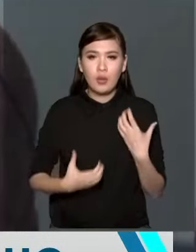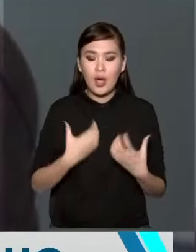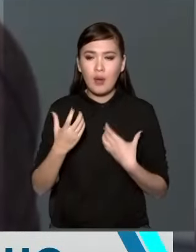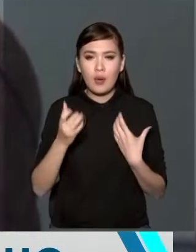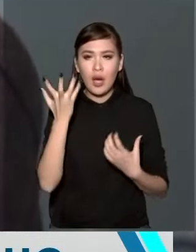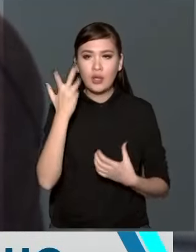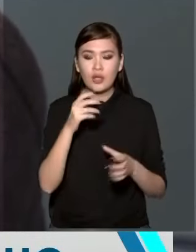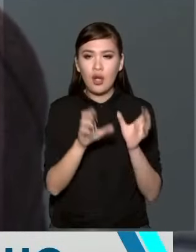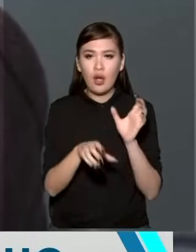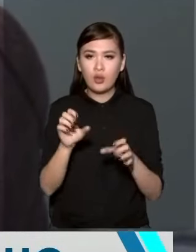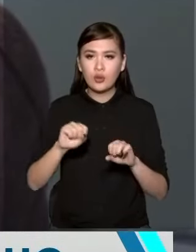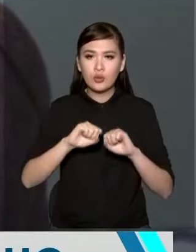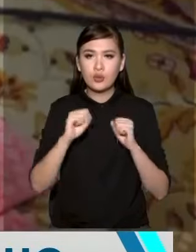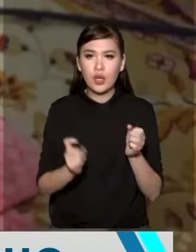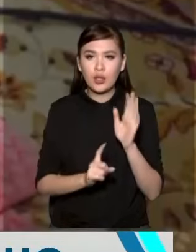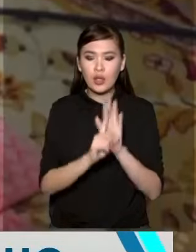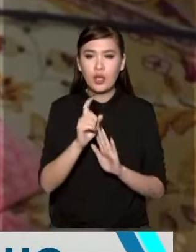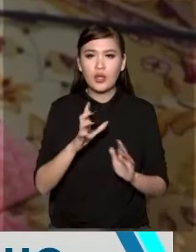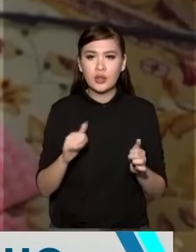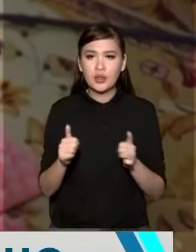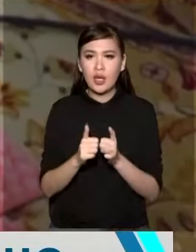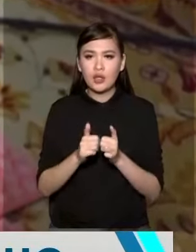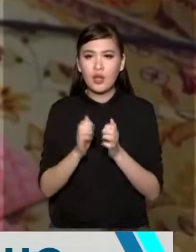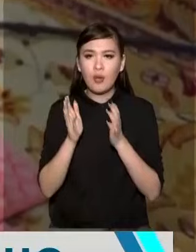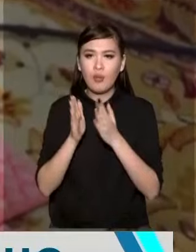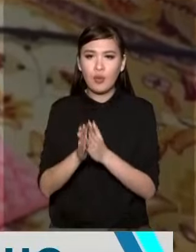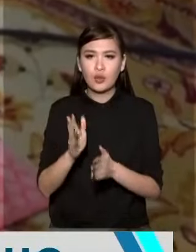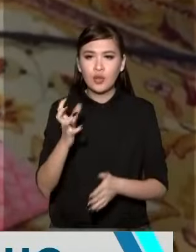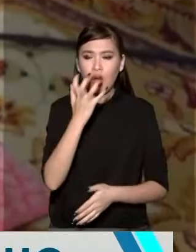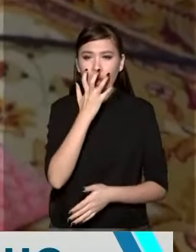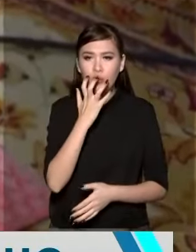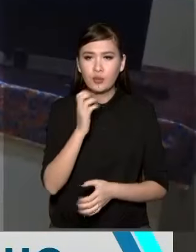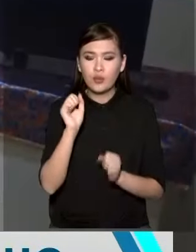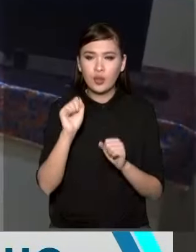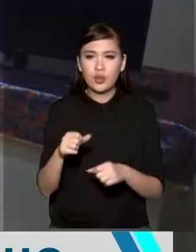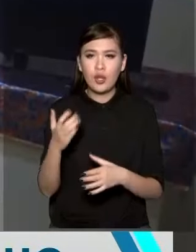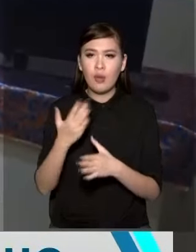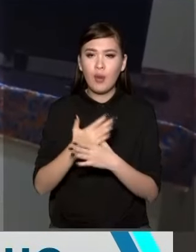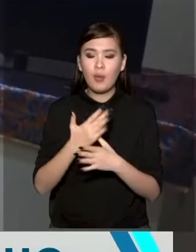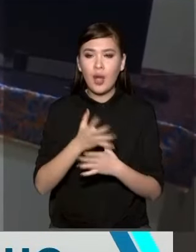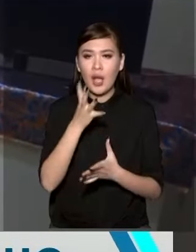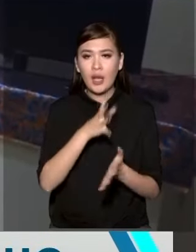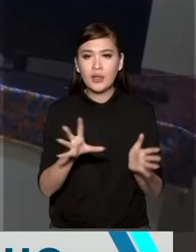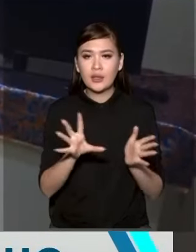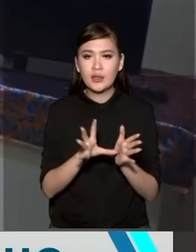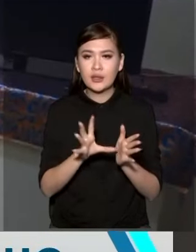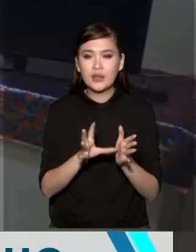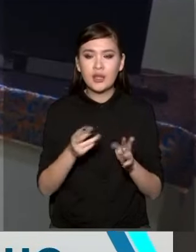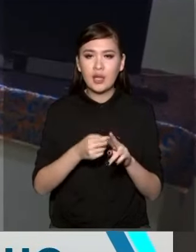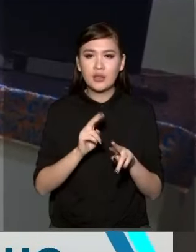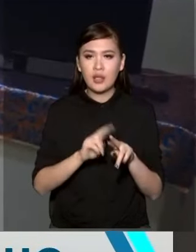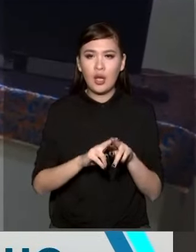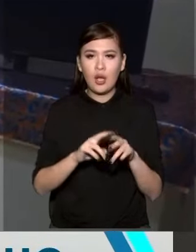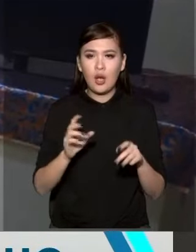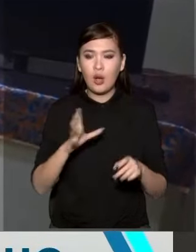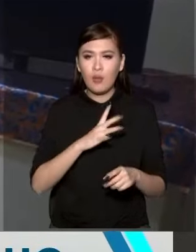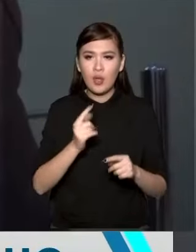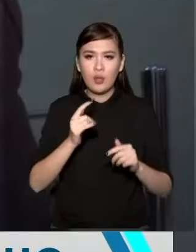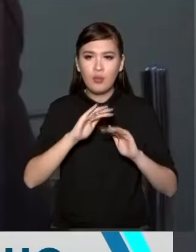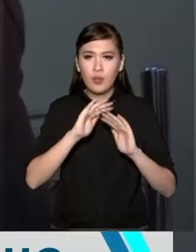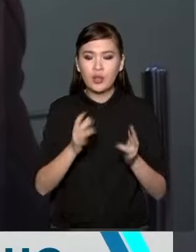стали стремительно остывать, обратился к соседям с просьбой поделиться обогревателем. К слову, электрический прибор резко стал дефицитным в